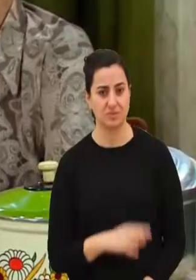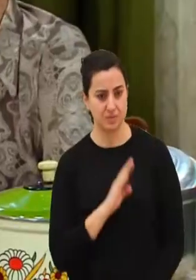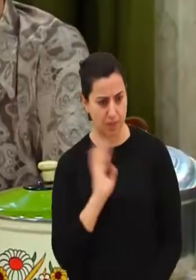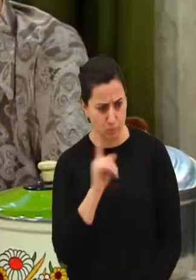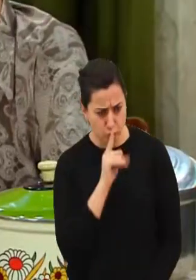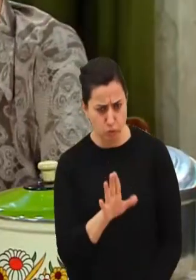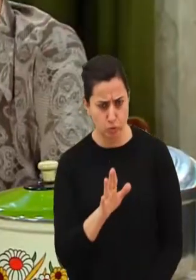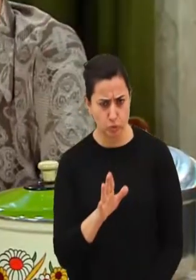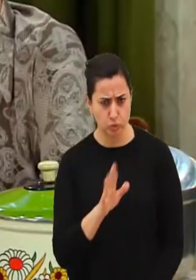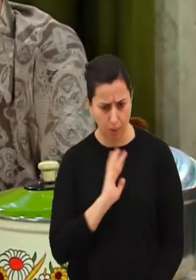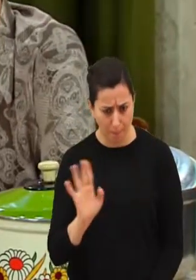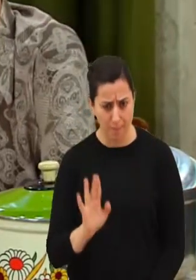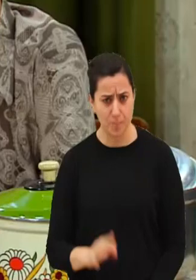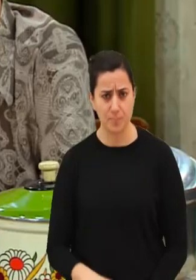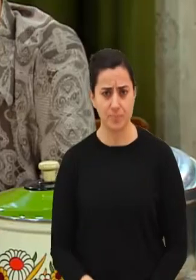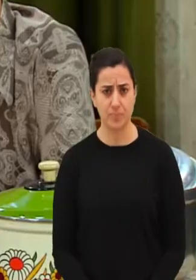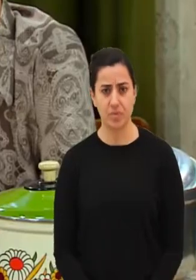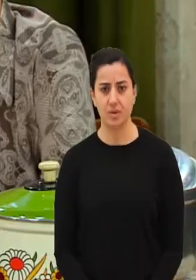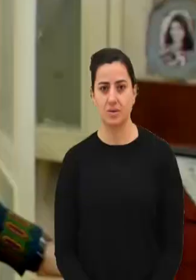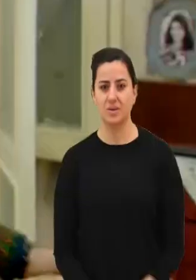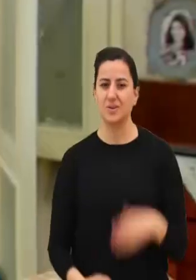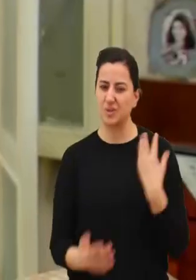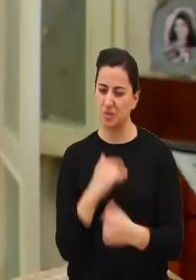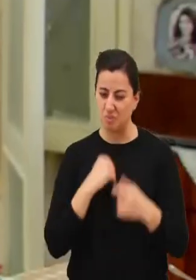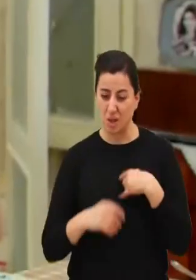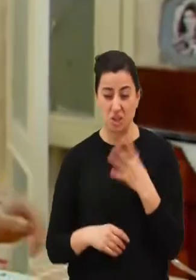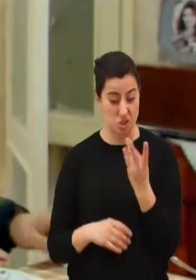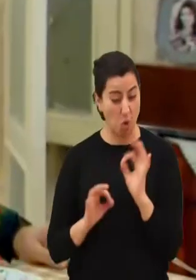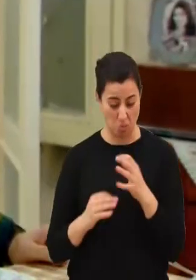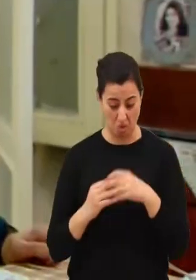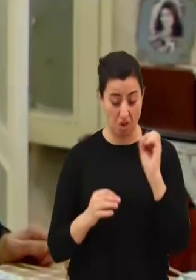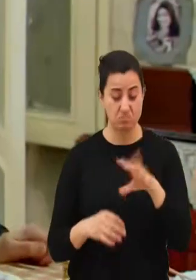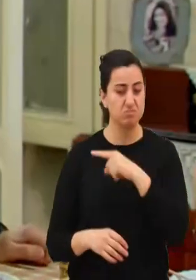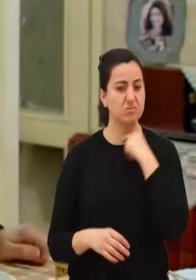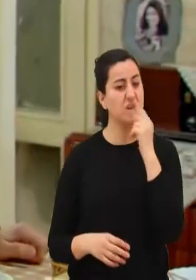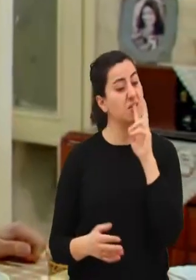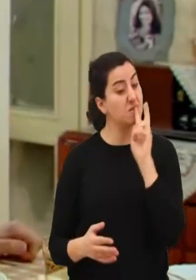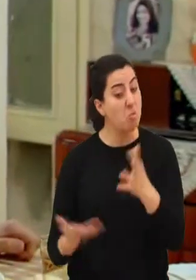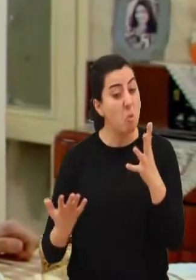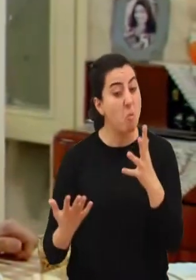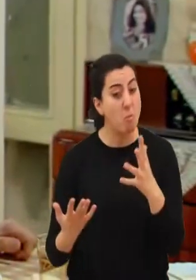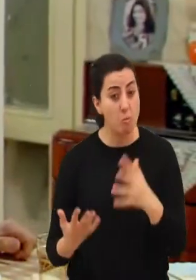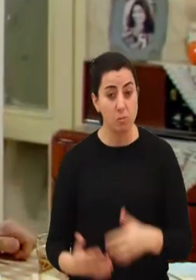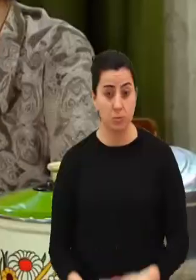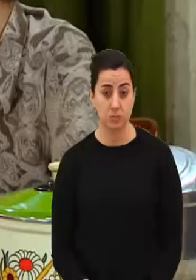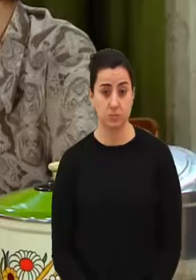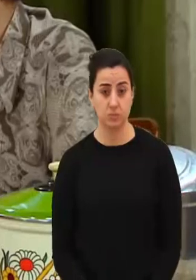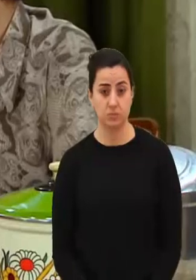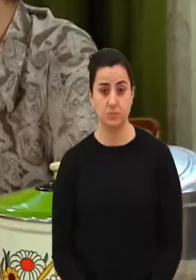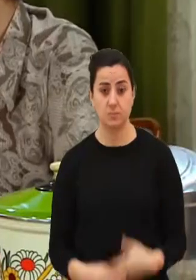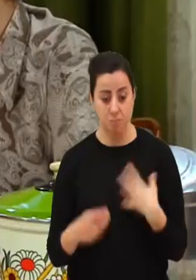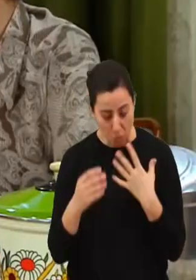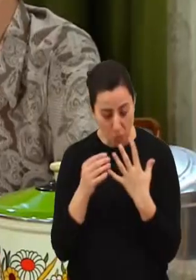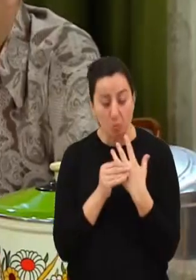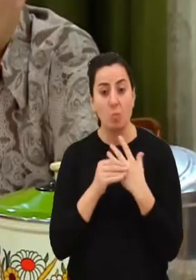dedin. Tamam. Ah be. Ben nişanlanacağım da o yüzüğü atacağım ha. Yemin ediyorum parmağım kırılır. Böyle kırılırım bak. Dört